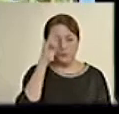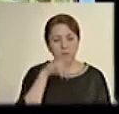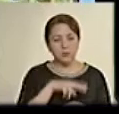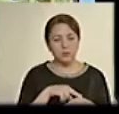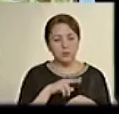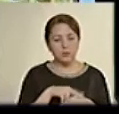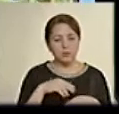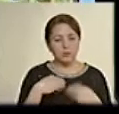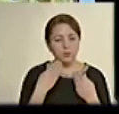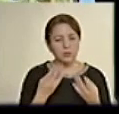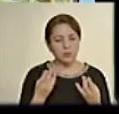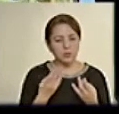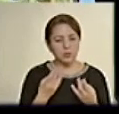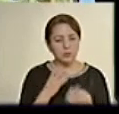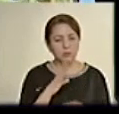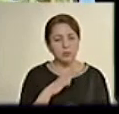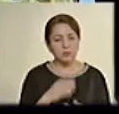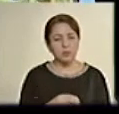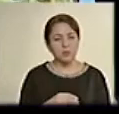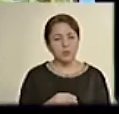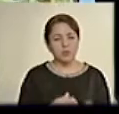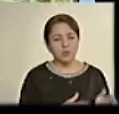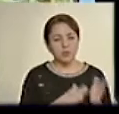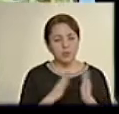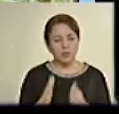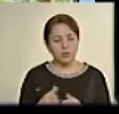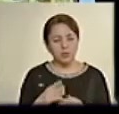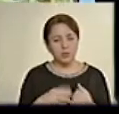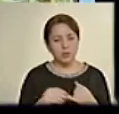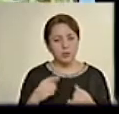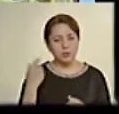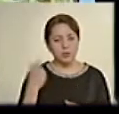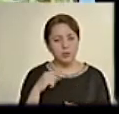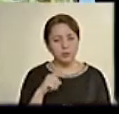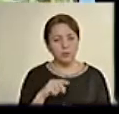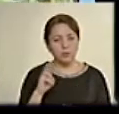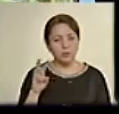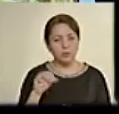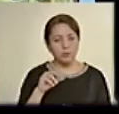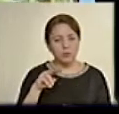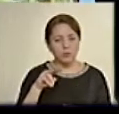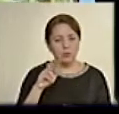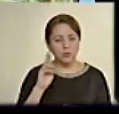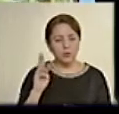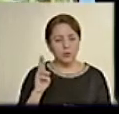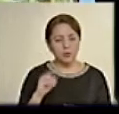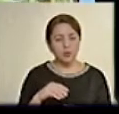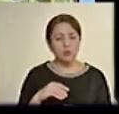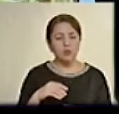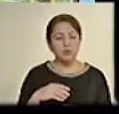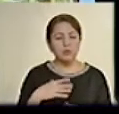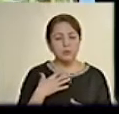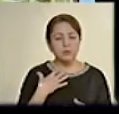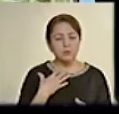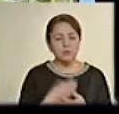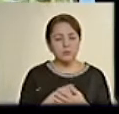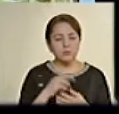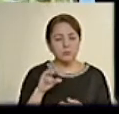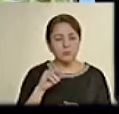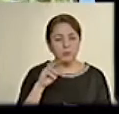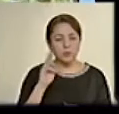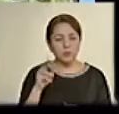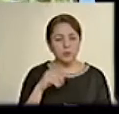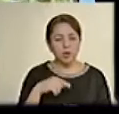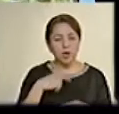to'lab turishi kerak bo'lgan. Keyingi yer egaligi bu mulk, ya'ni xususiy yerlar. Bu avloddan avlodga meros